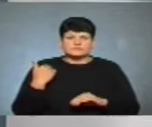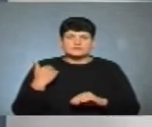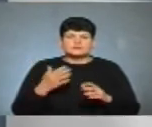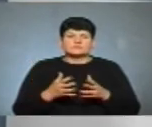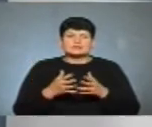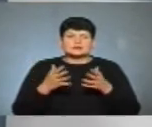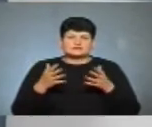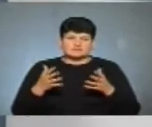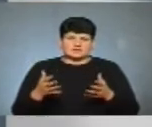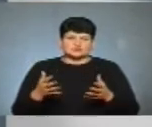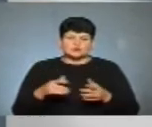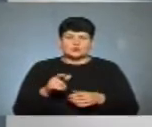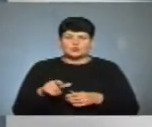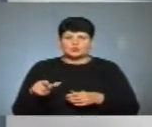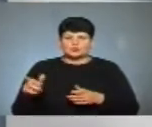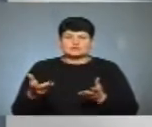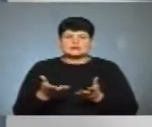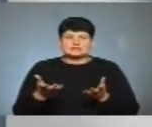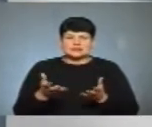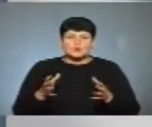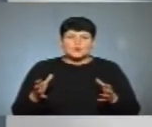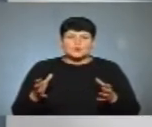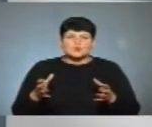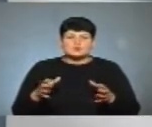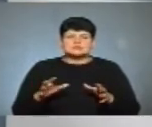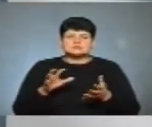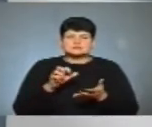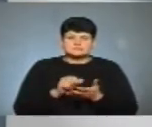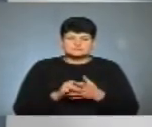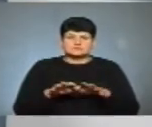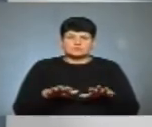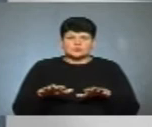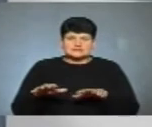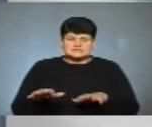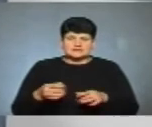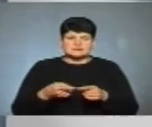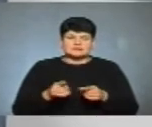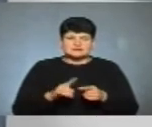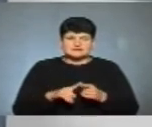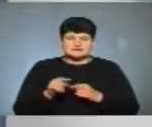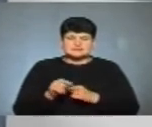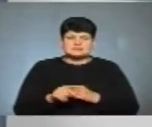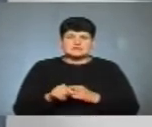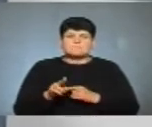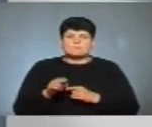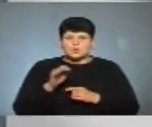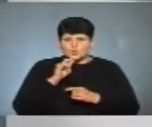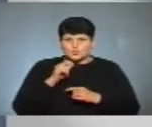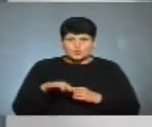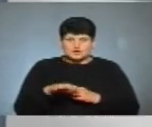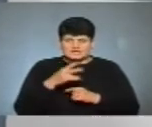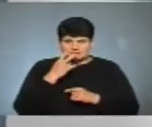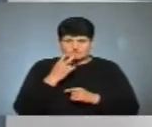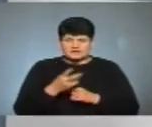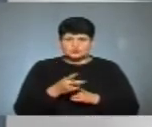Переважно люди, які обіймали посаду, і це тенденція уже по Україні видно.